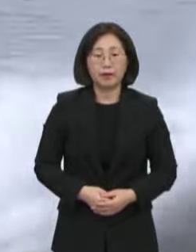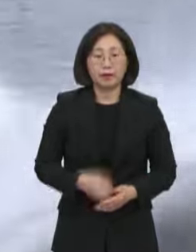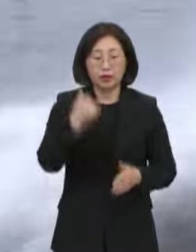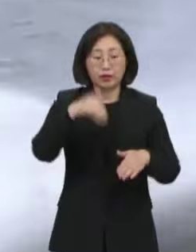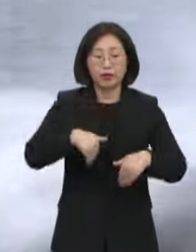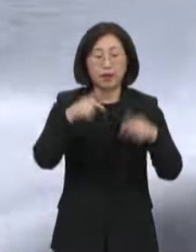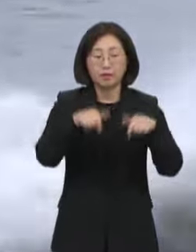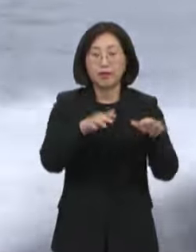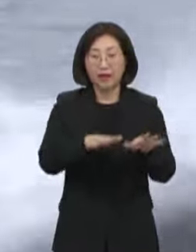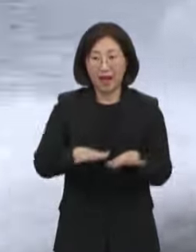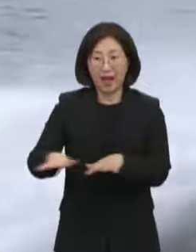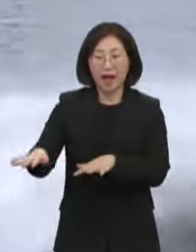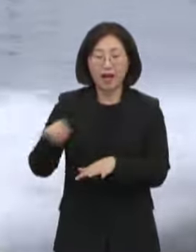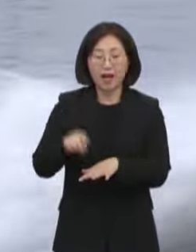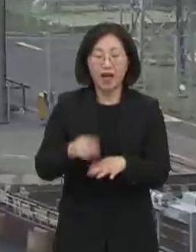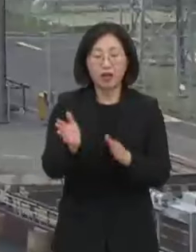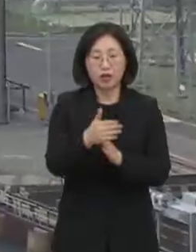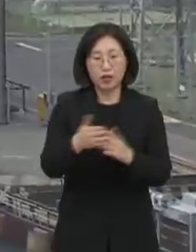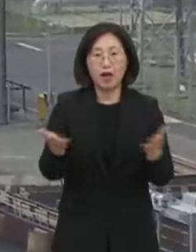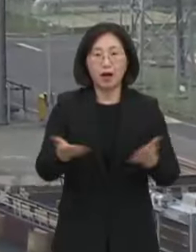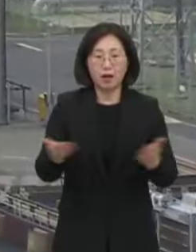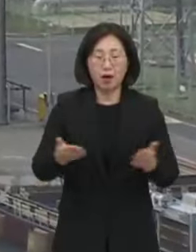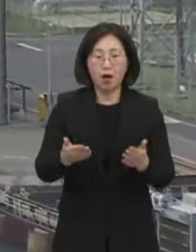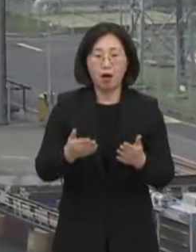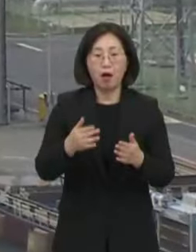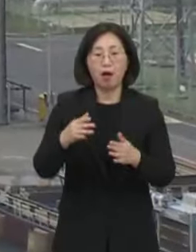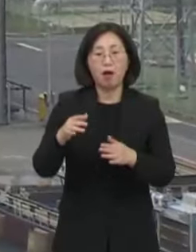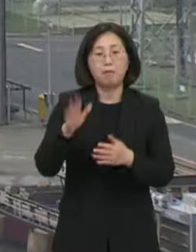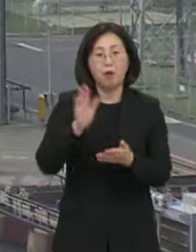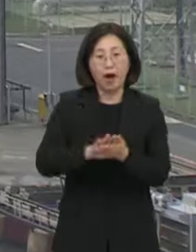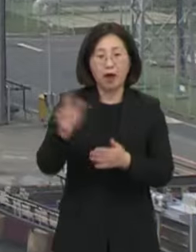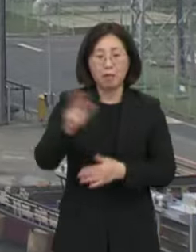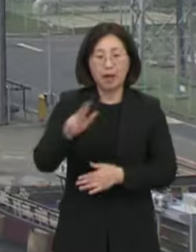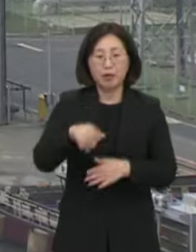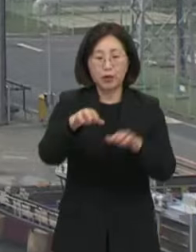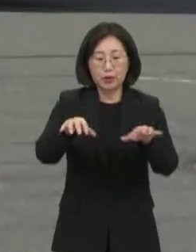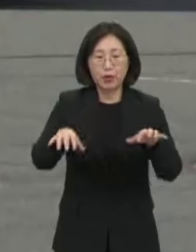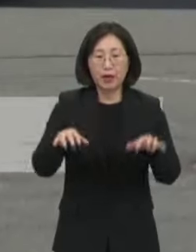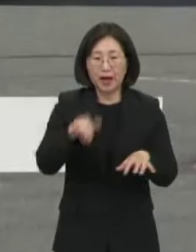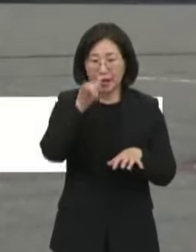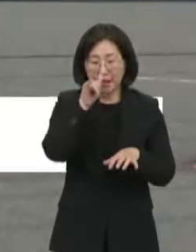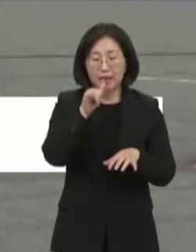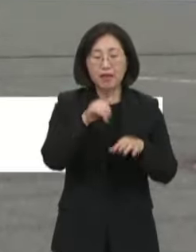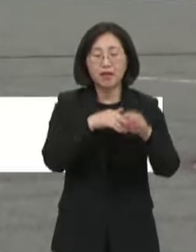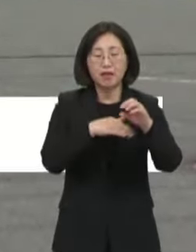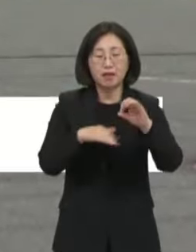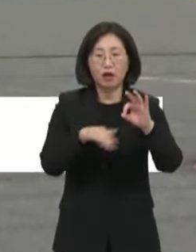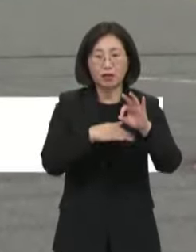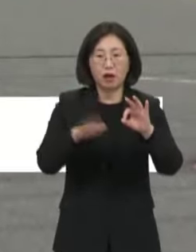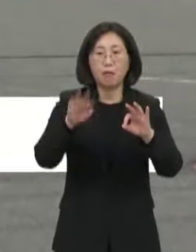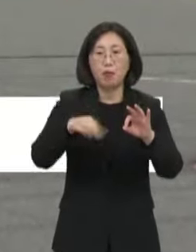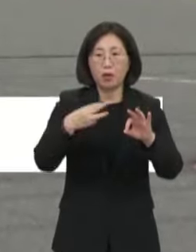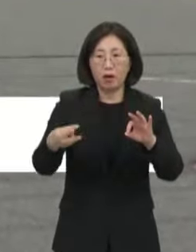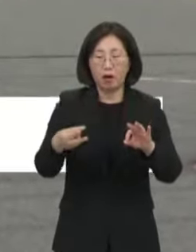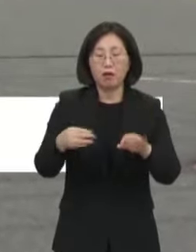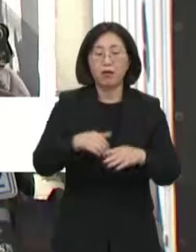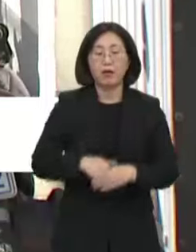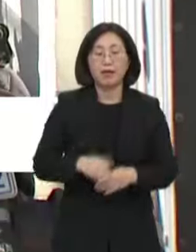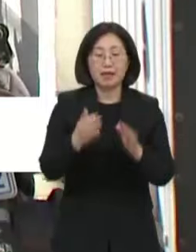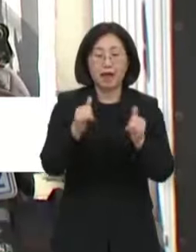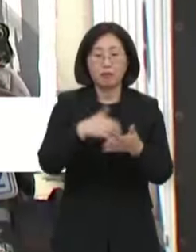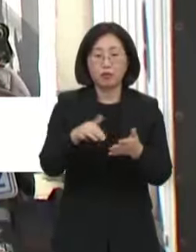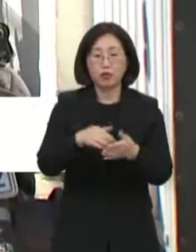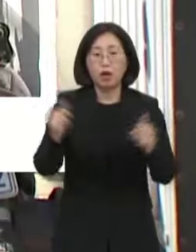충남 서해안을 끼고 있어 수산업과 함께 화력발전소가 밀집한 보령 서천 선거구. 갈수록 인구가